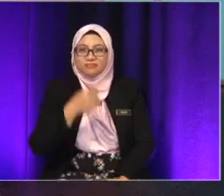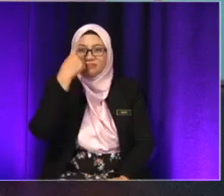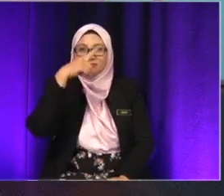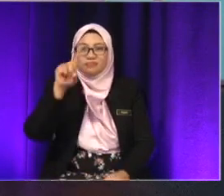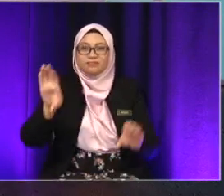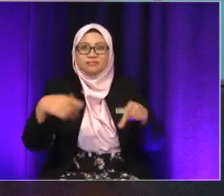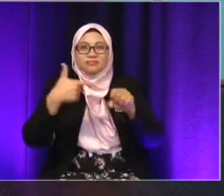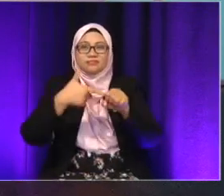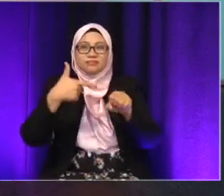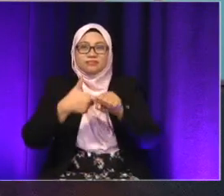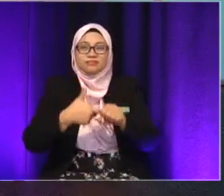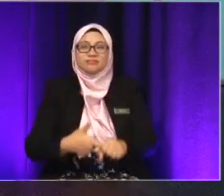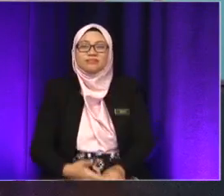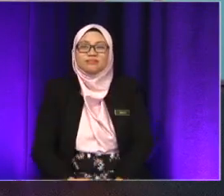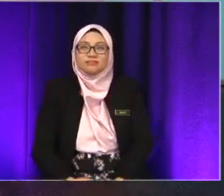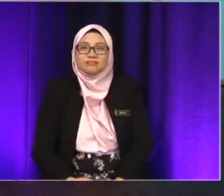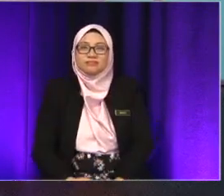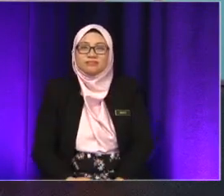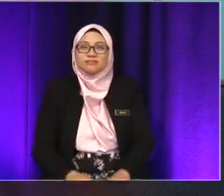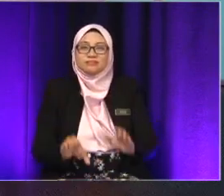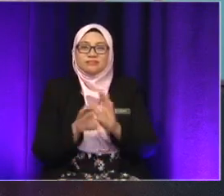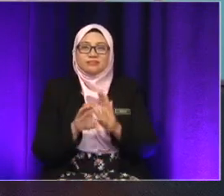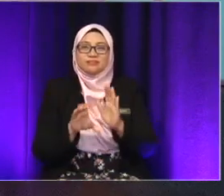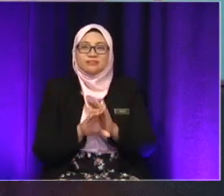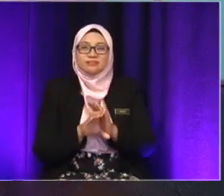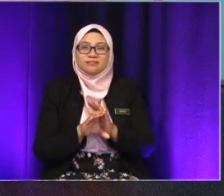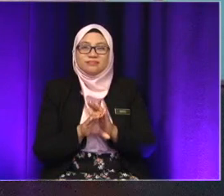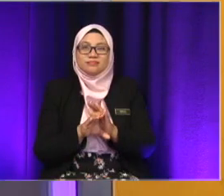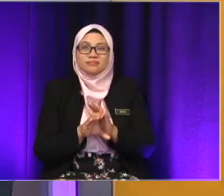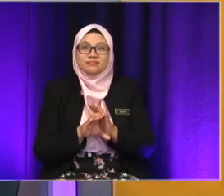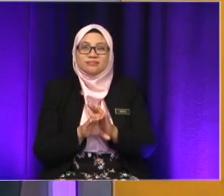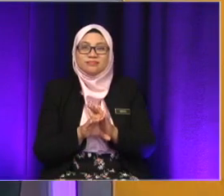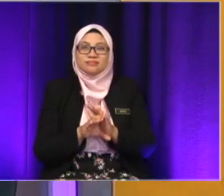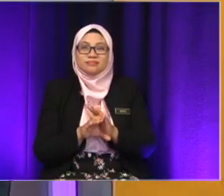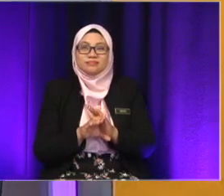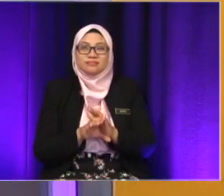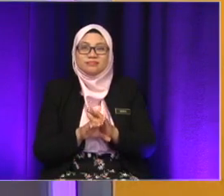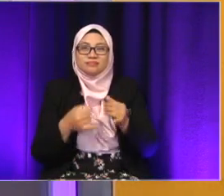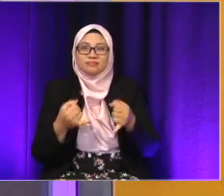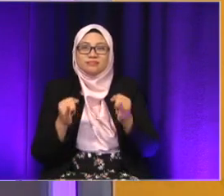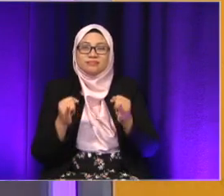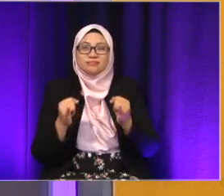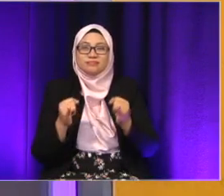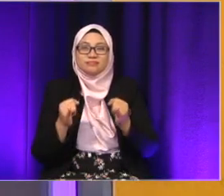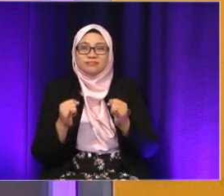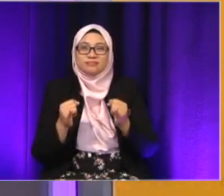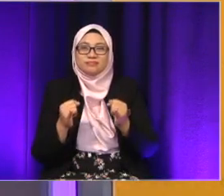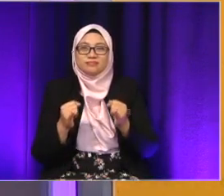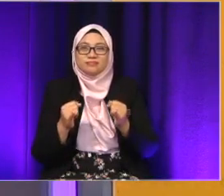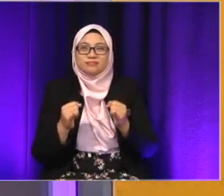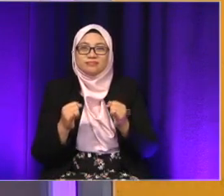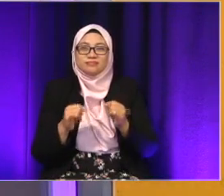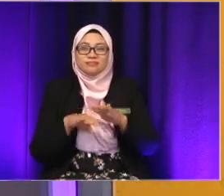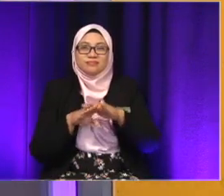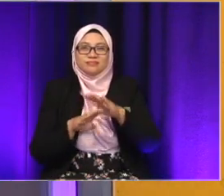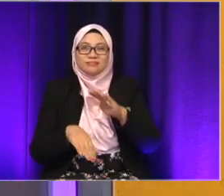mana-mana pun, kalau kata contohnya naik LRT kan, lalu bawah stesen LRT bawah Masjid Jamik semua senyap kan. Sebab